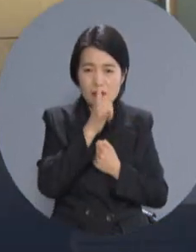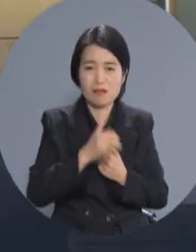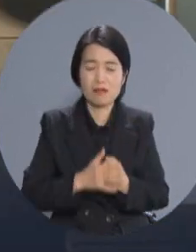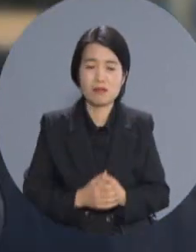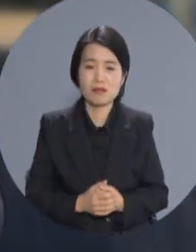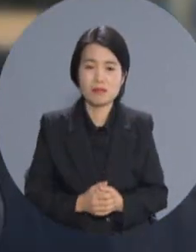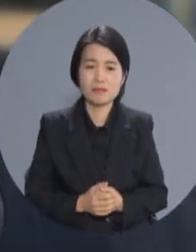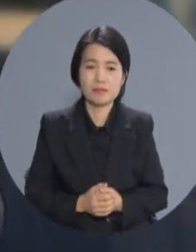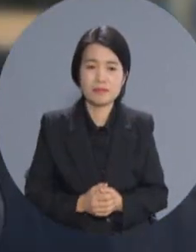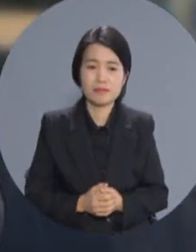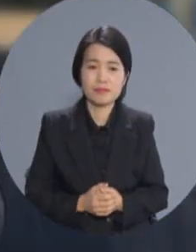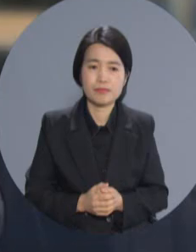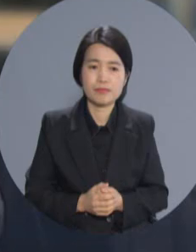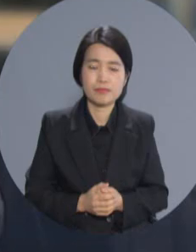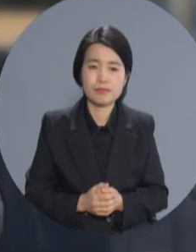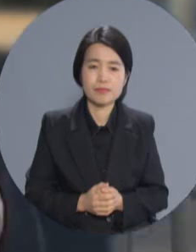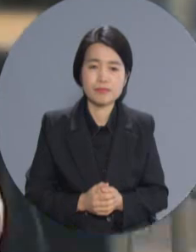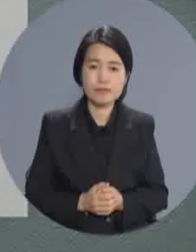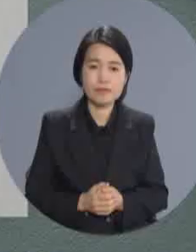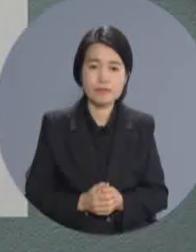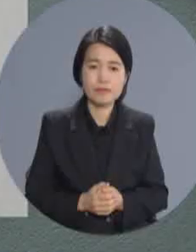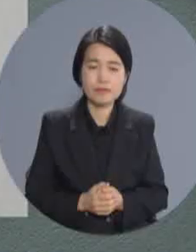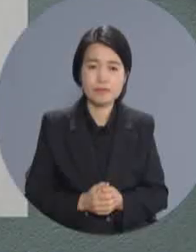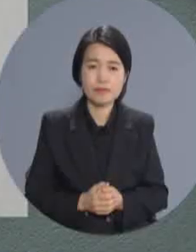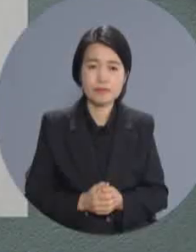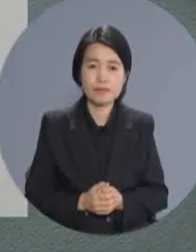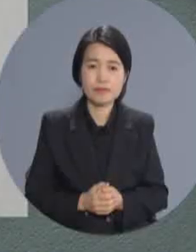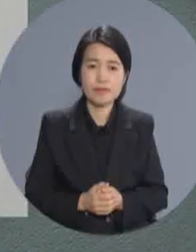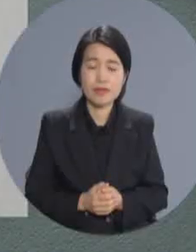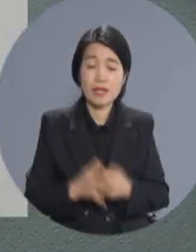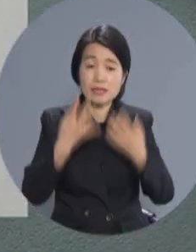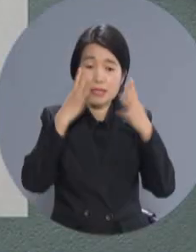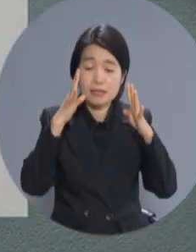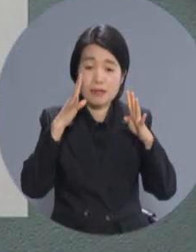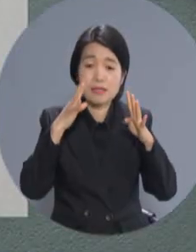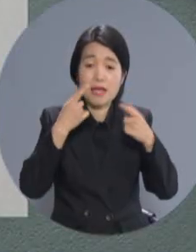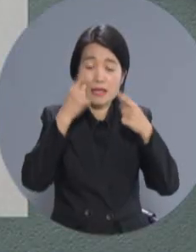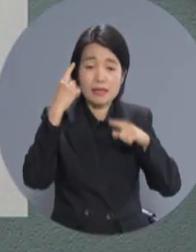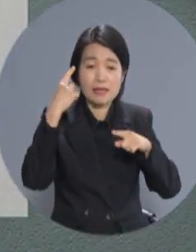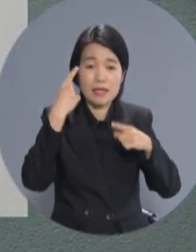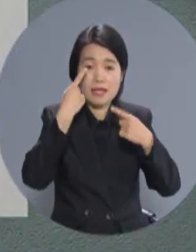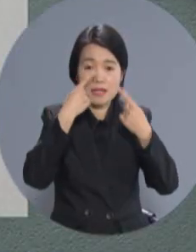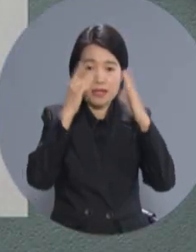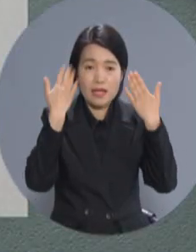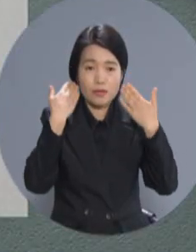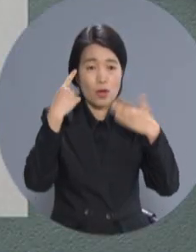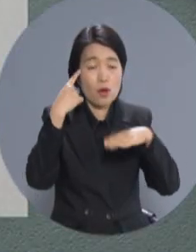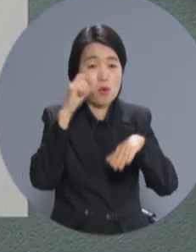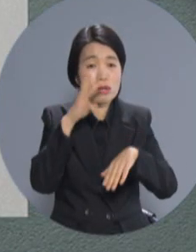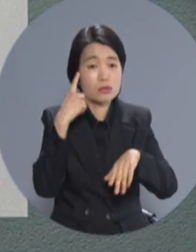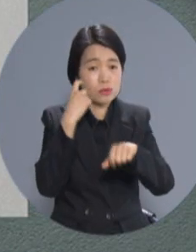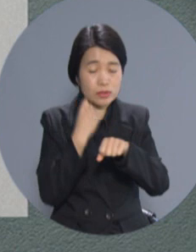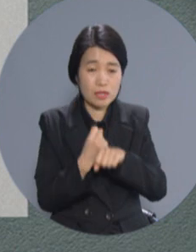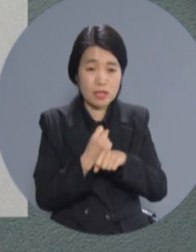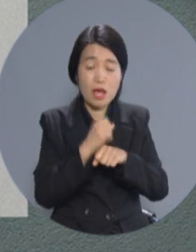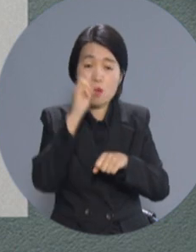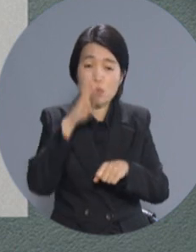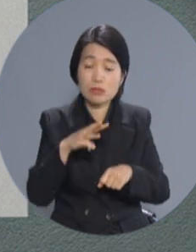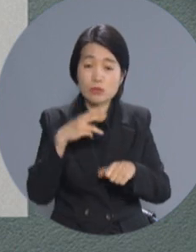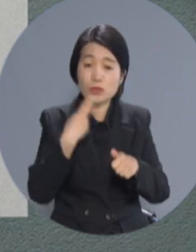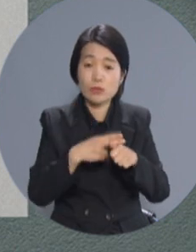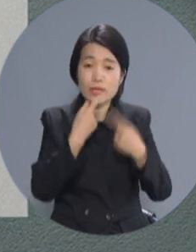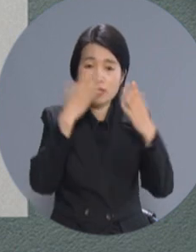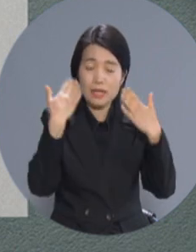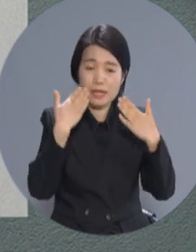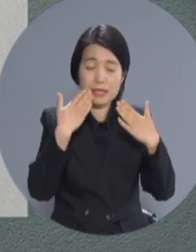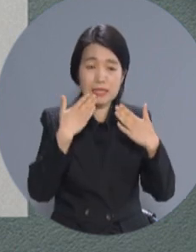입시에 영향을 미칠 수도 있으니까. 반면 4년제의 경우 광주과학기술원과 광주교대에 모집